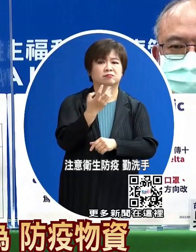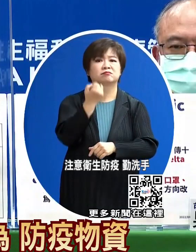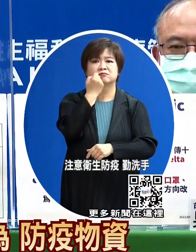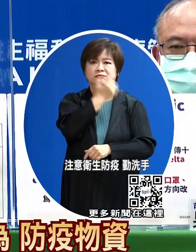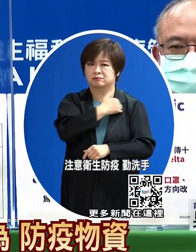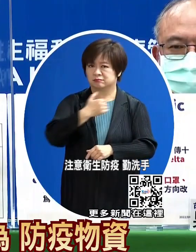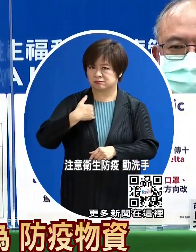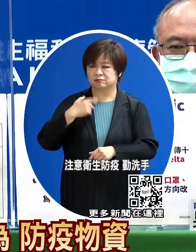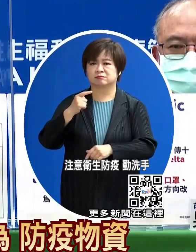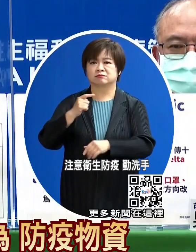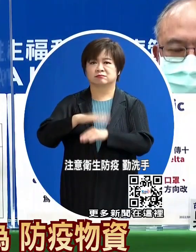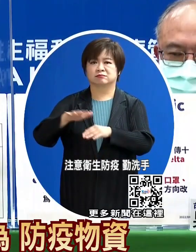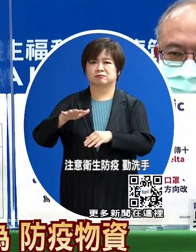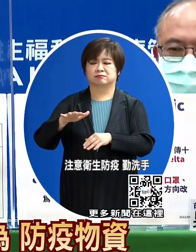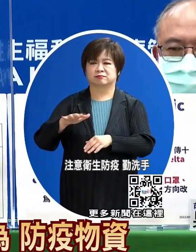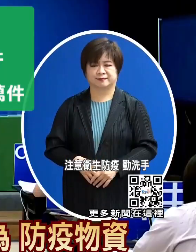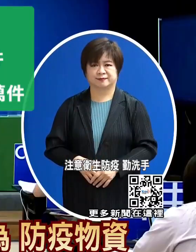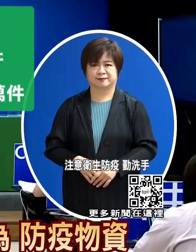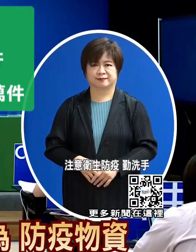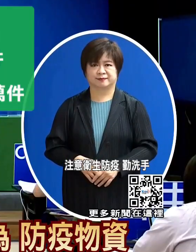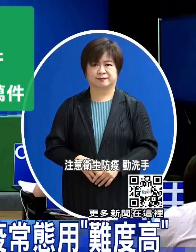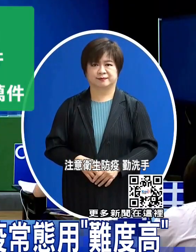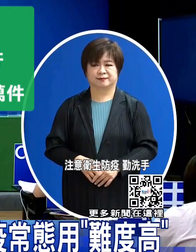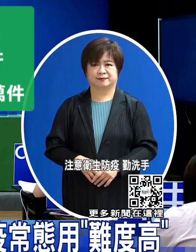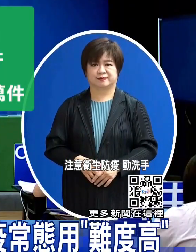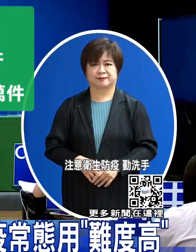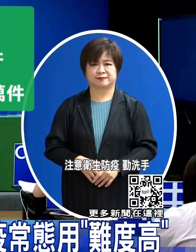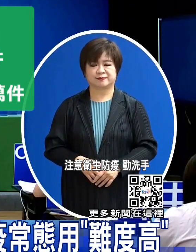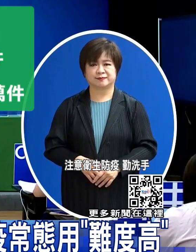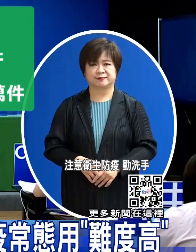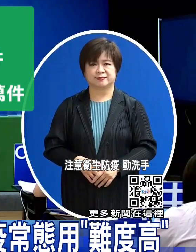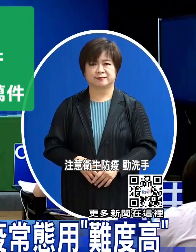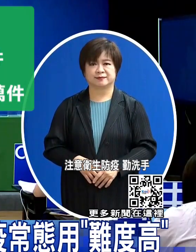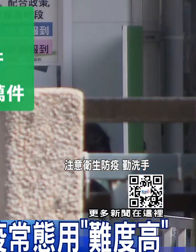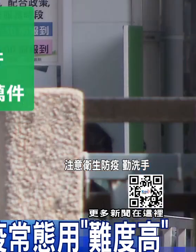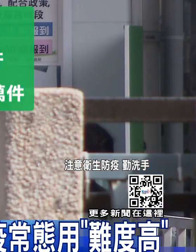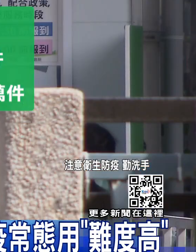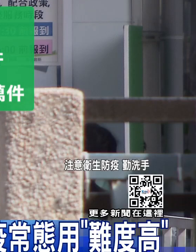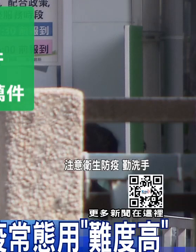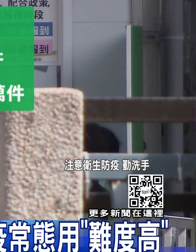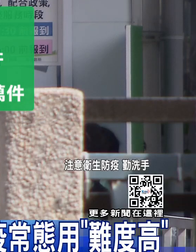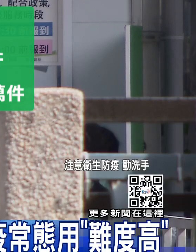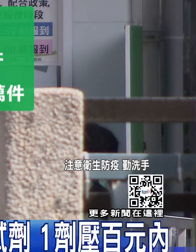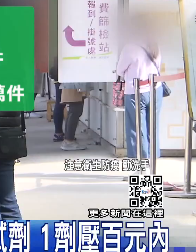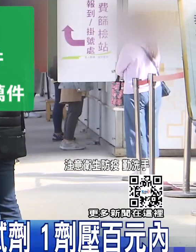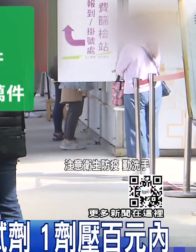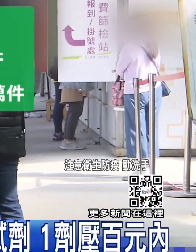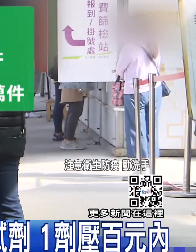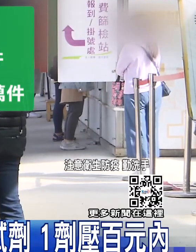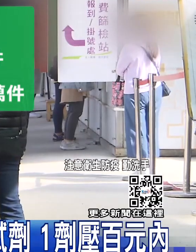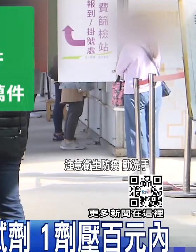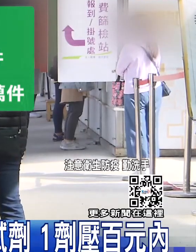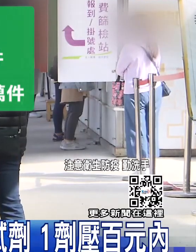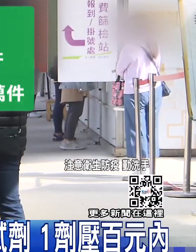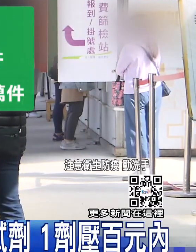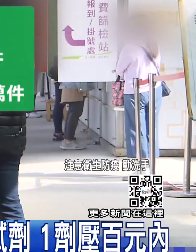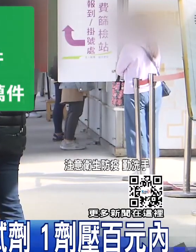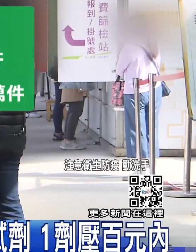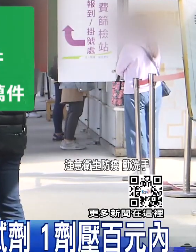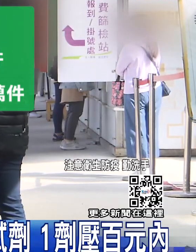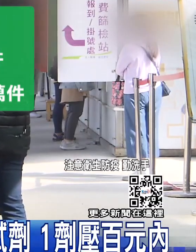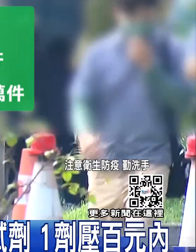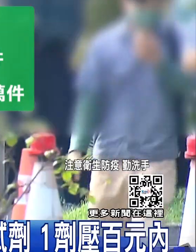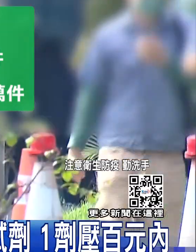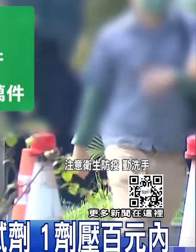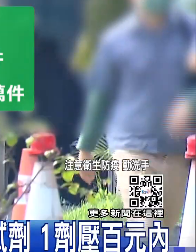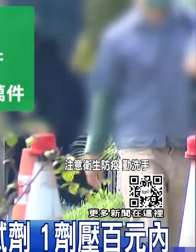排除会来征用，把它列作防疫物资。 指挥中心也统计 PCR 检验量能，相比去年5月疫情刚爆发只有